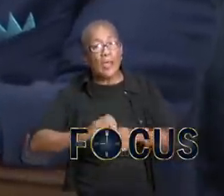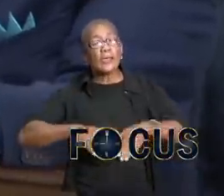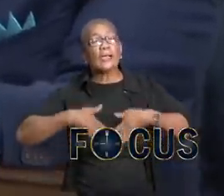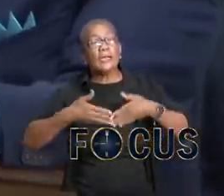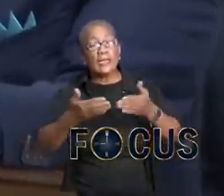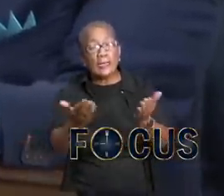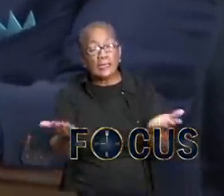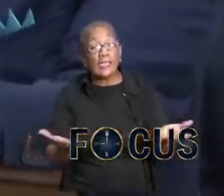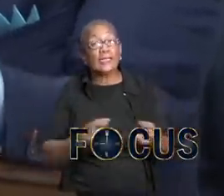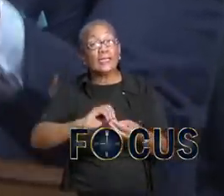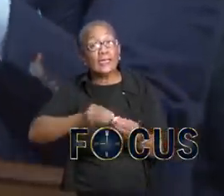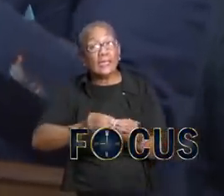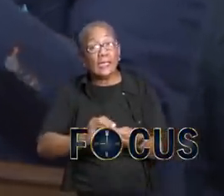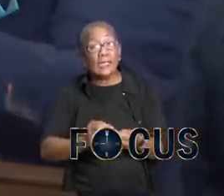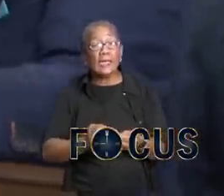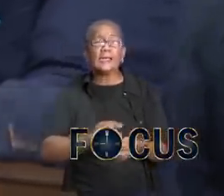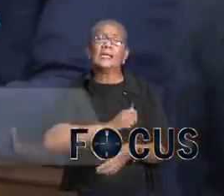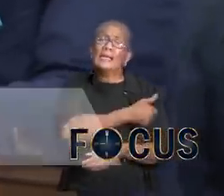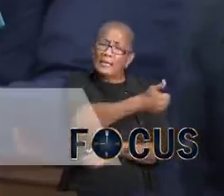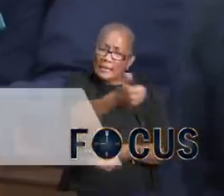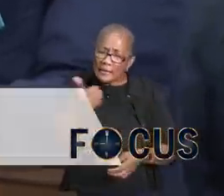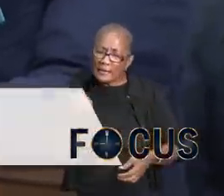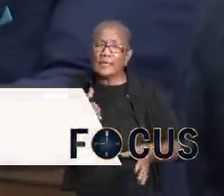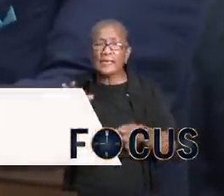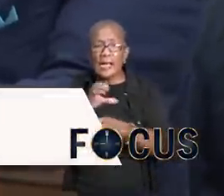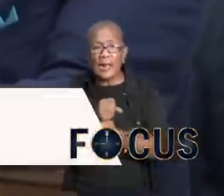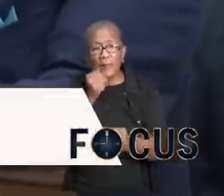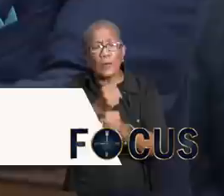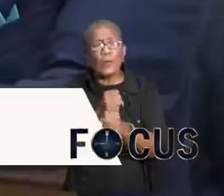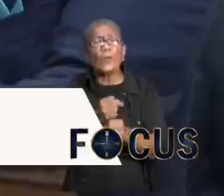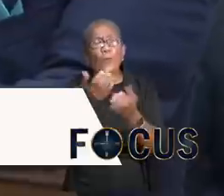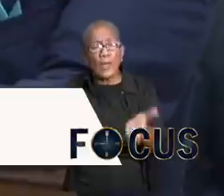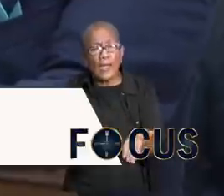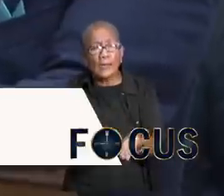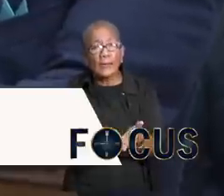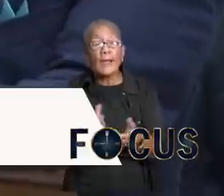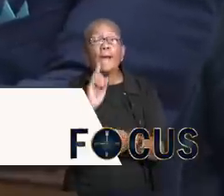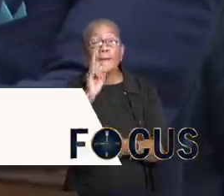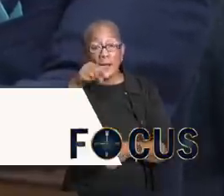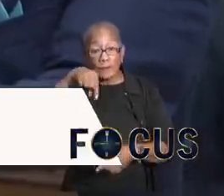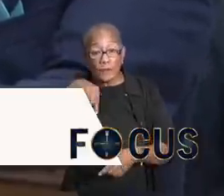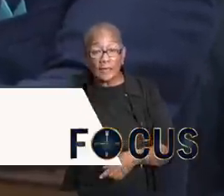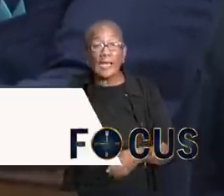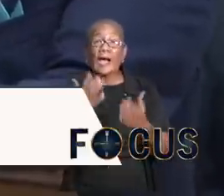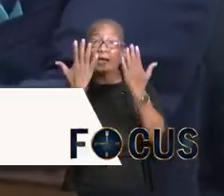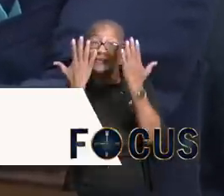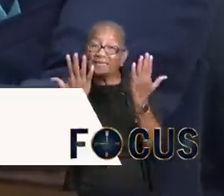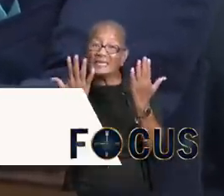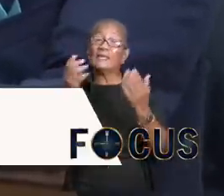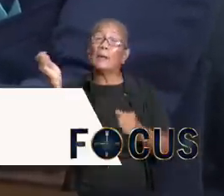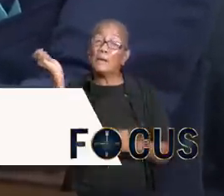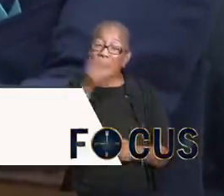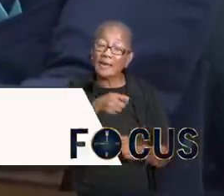creëren. We gaan iedereen helpen aan een baan. Maar vandaag zijn we 10 maanden...